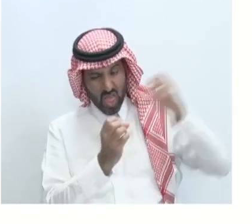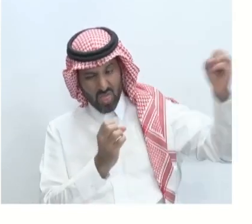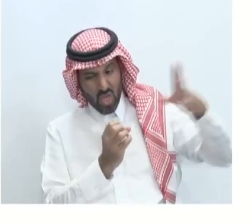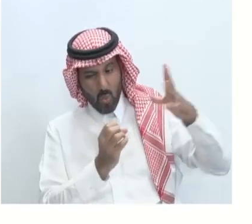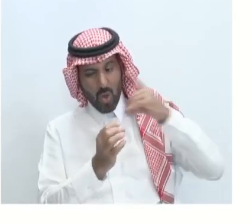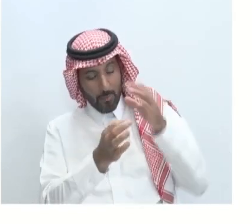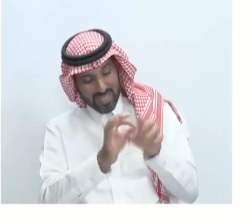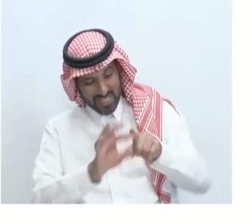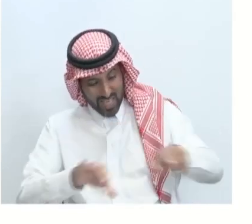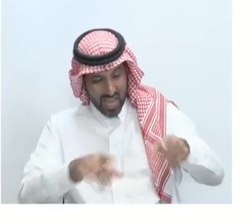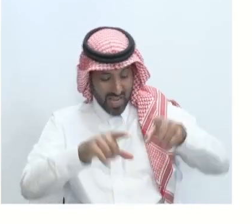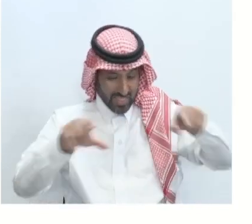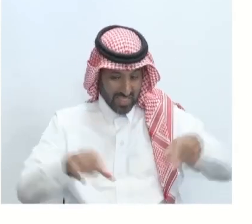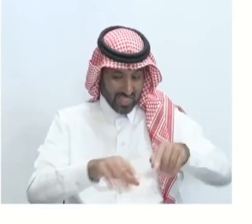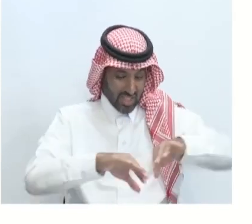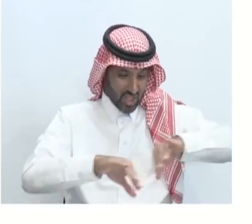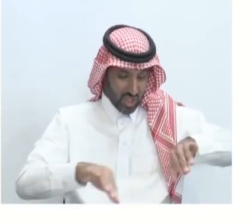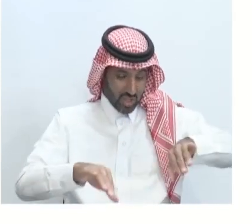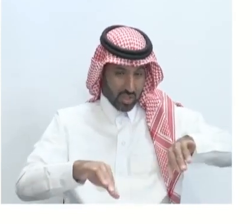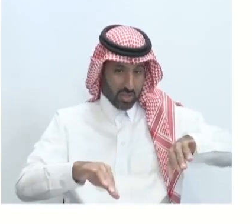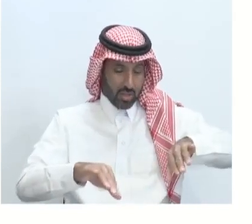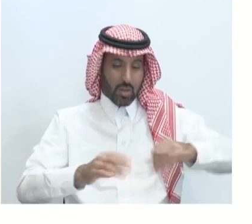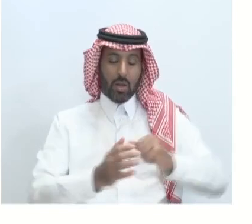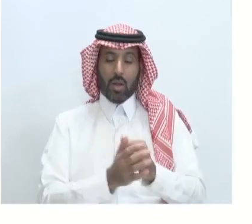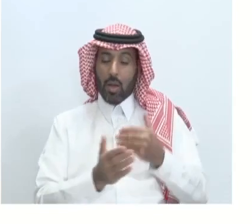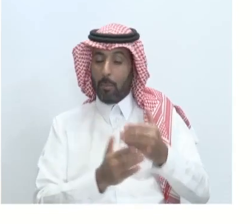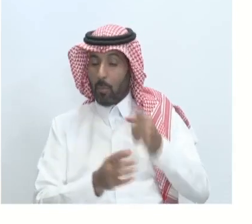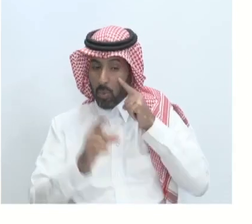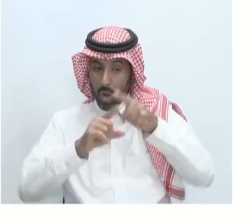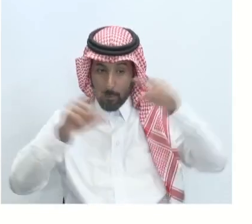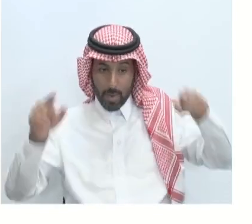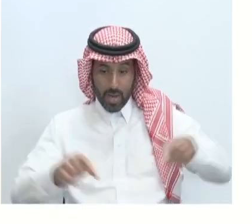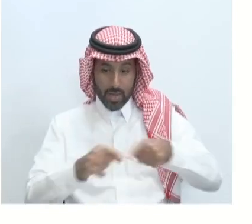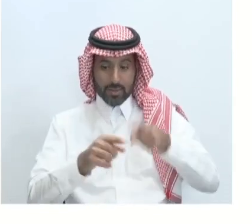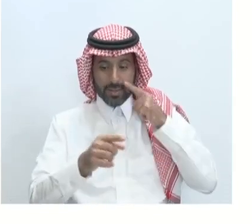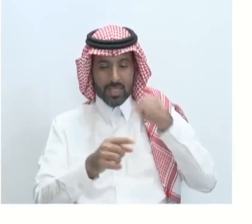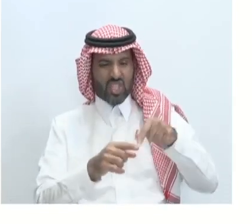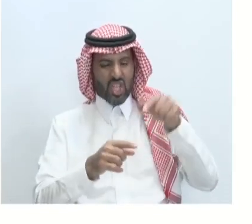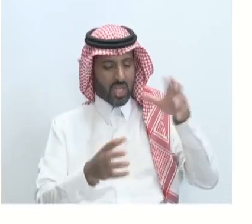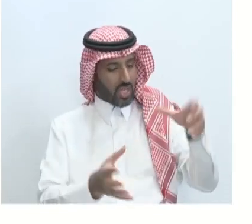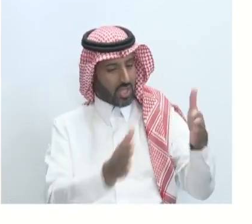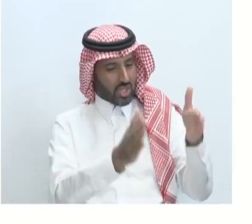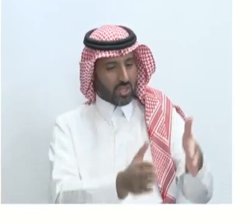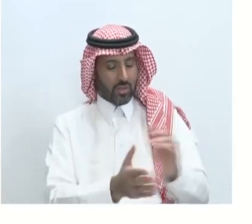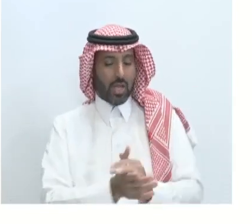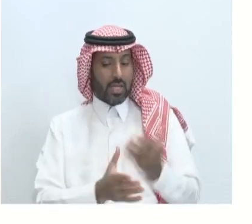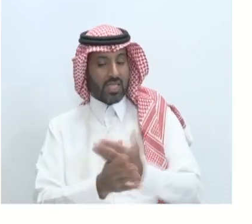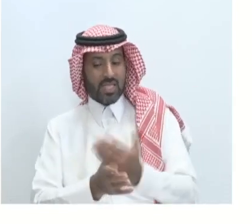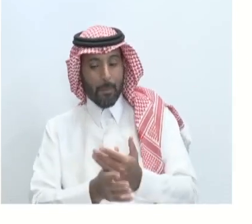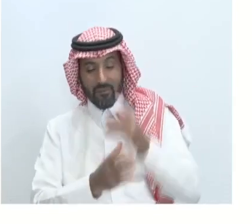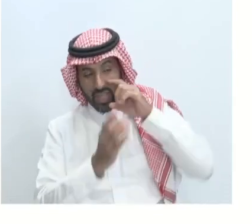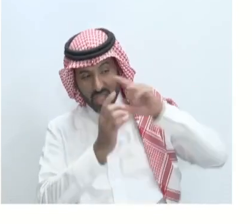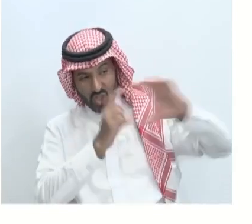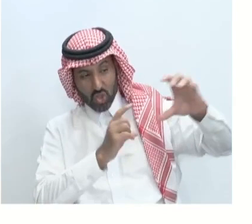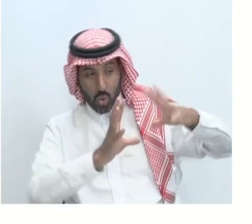الشيئيه والمساحه تعتمد بدورها على مربع قطر الشيئيه وهذا هو السبب في ان التلسكوب